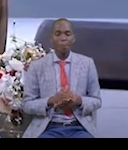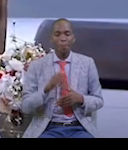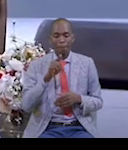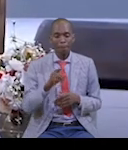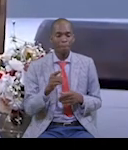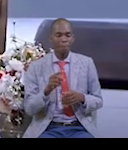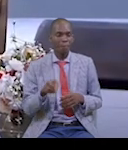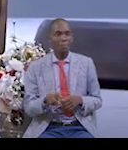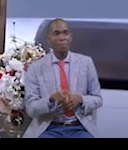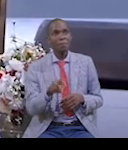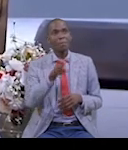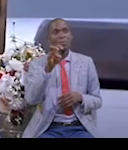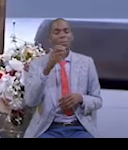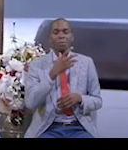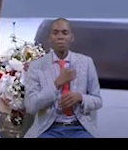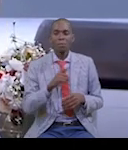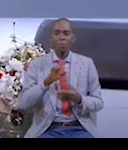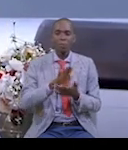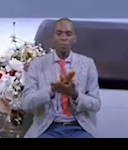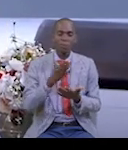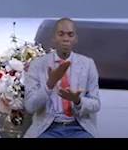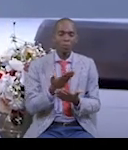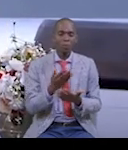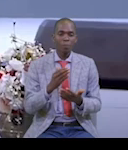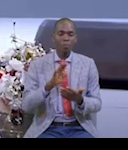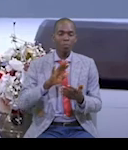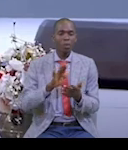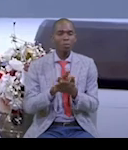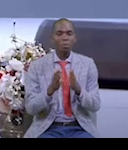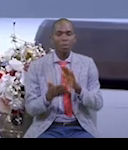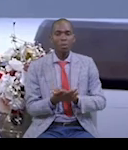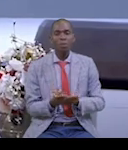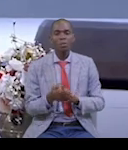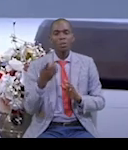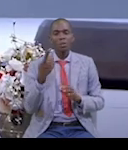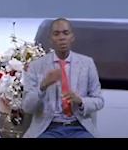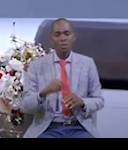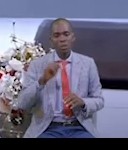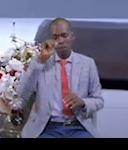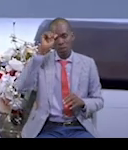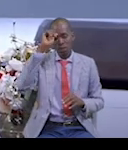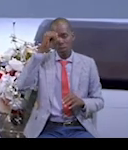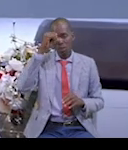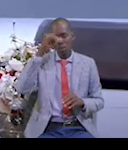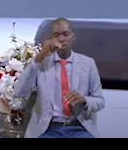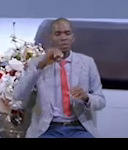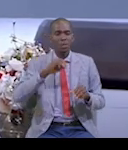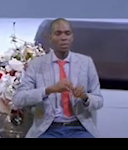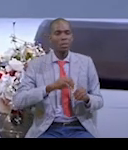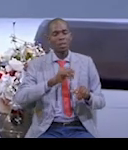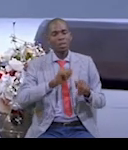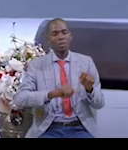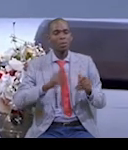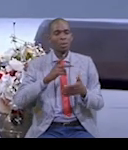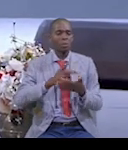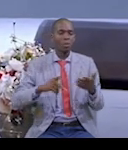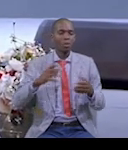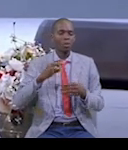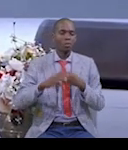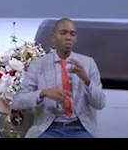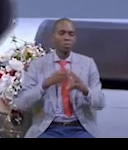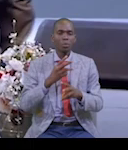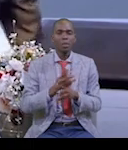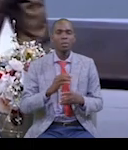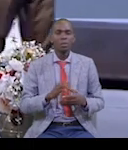travel and you become one of the Indians in diaspora. మీరు ప్రయాణం చేస్తున్నప్పుడు భారతీయులుగా ఉంటే